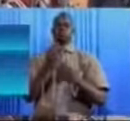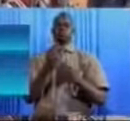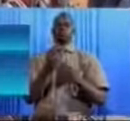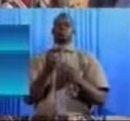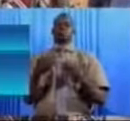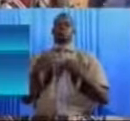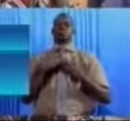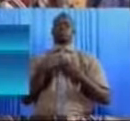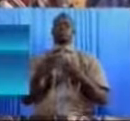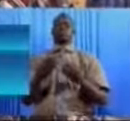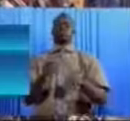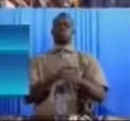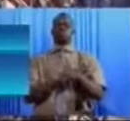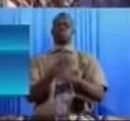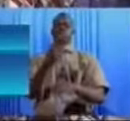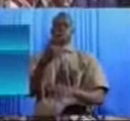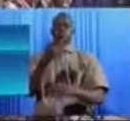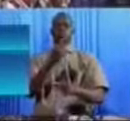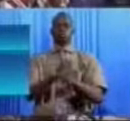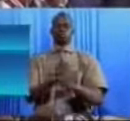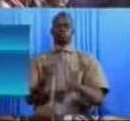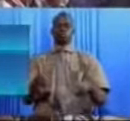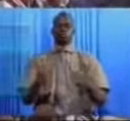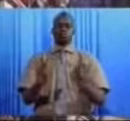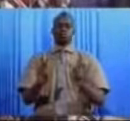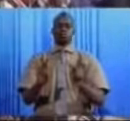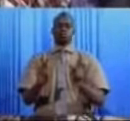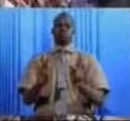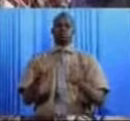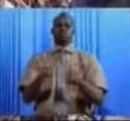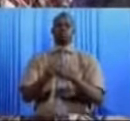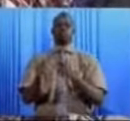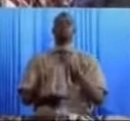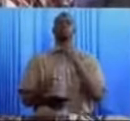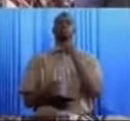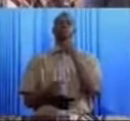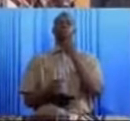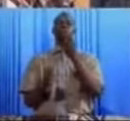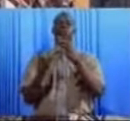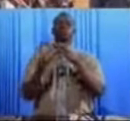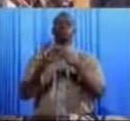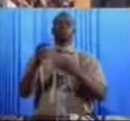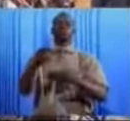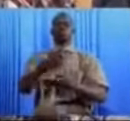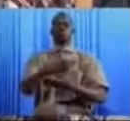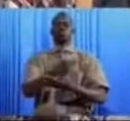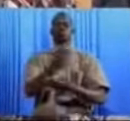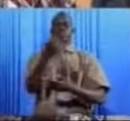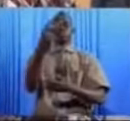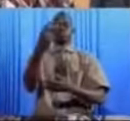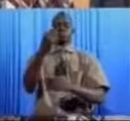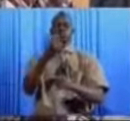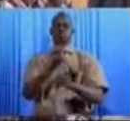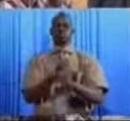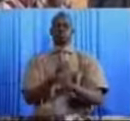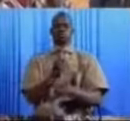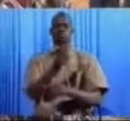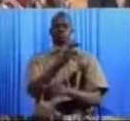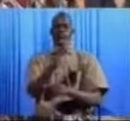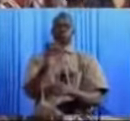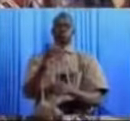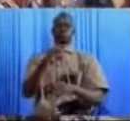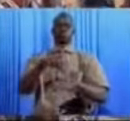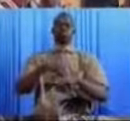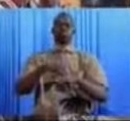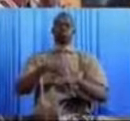trois ans comme le nom de récupérer 1 3 1 300 étape